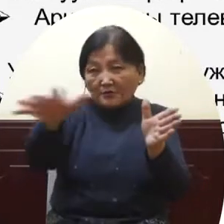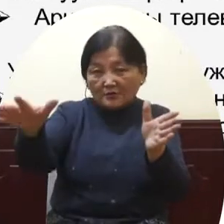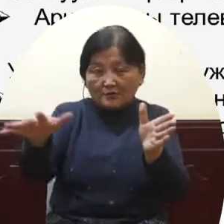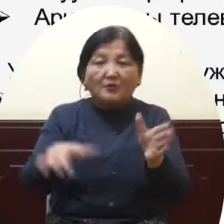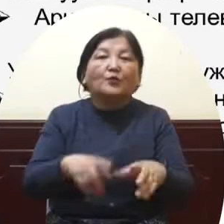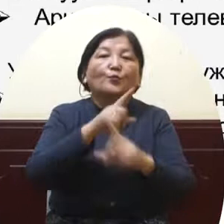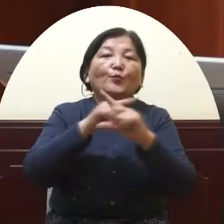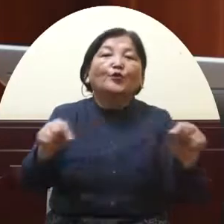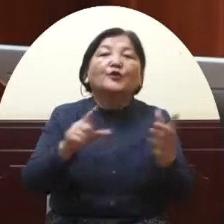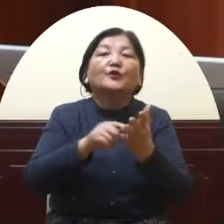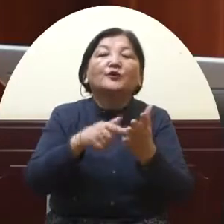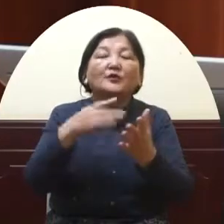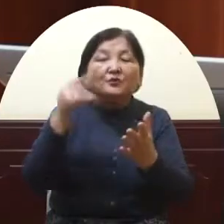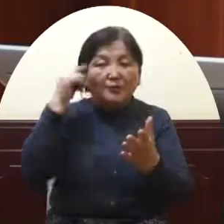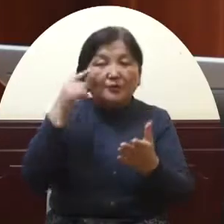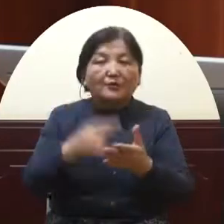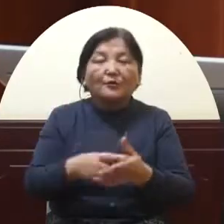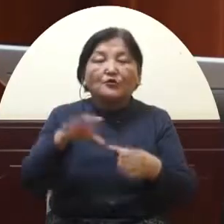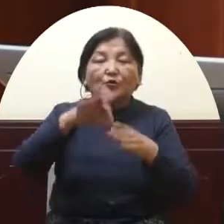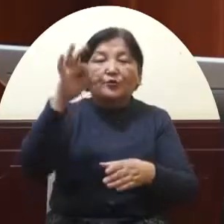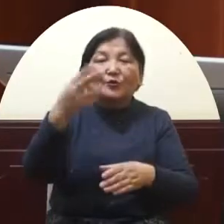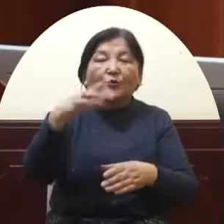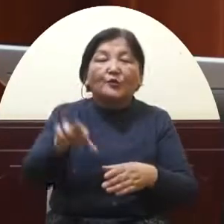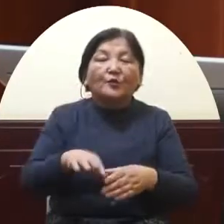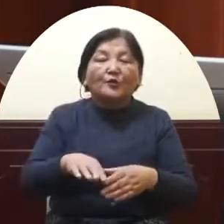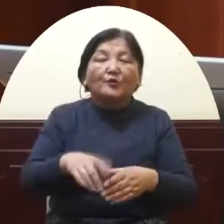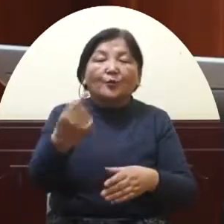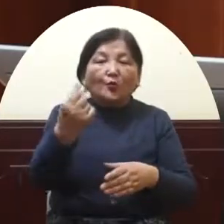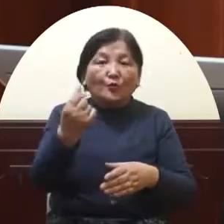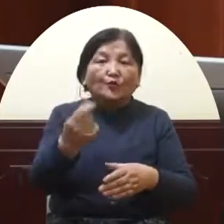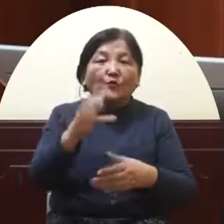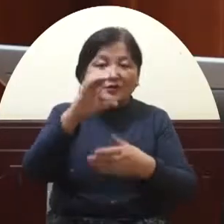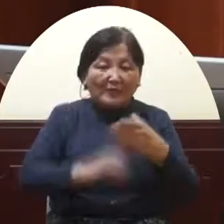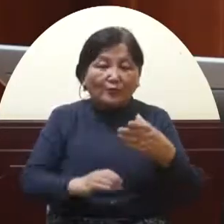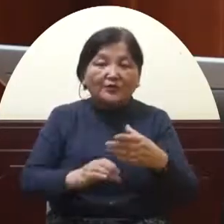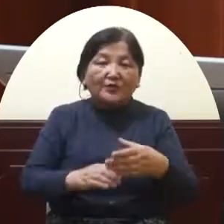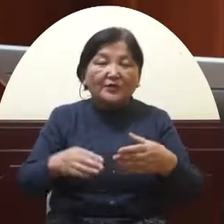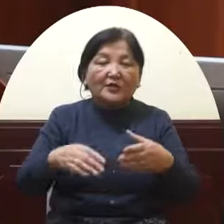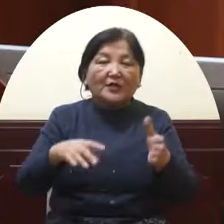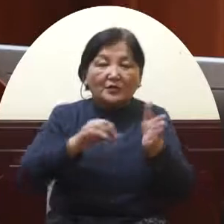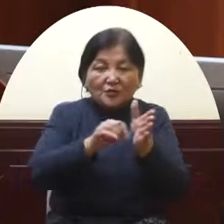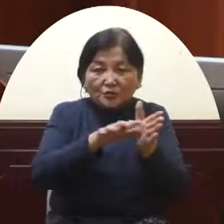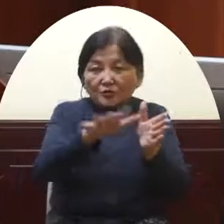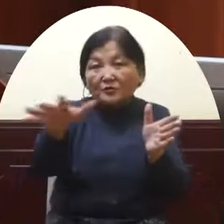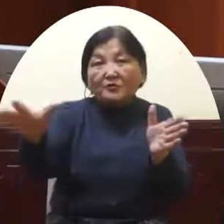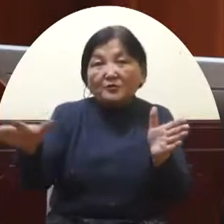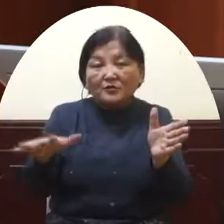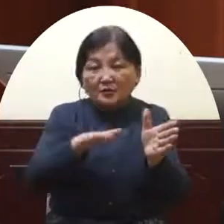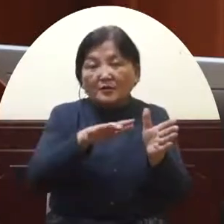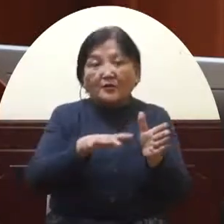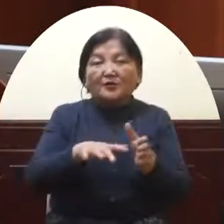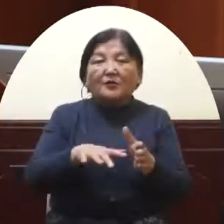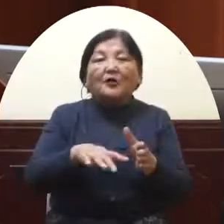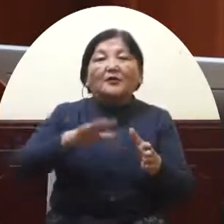мэдээж сонгуулийн үеэр төлбөртэй сурталчилгаа явуулж дараагийн 1-2 жил, зарим нь 3 жил, 4 жил амьдрах мөнгөө цуглуулдаг